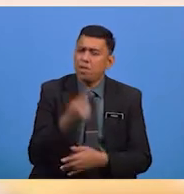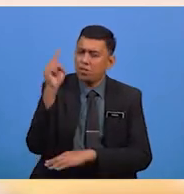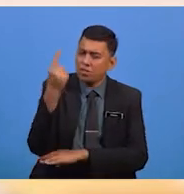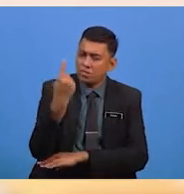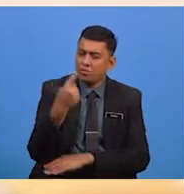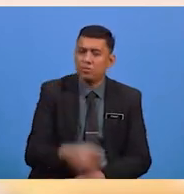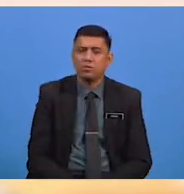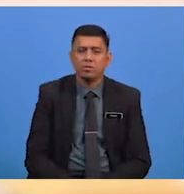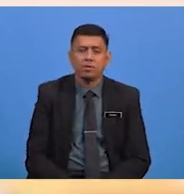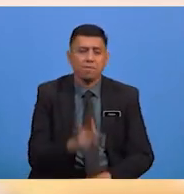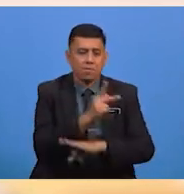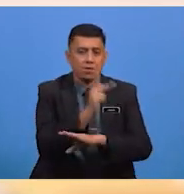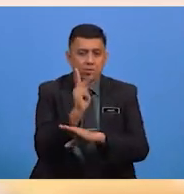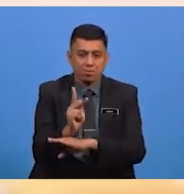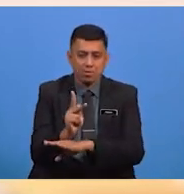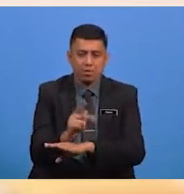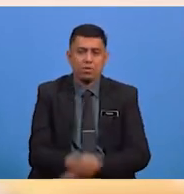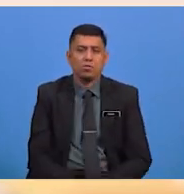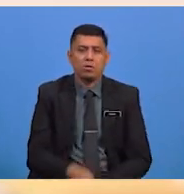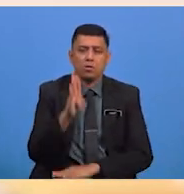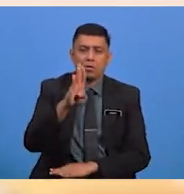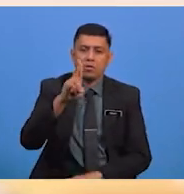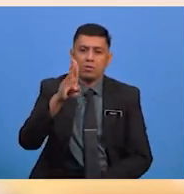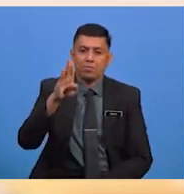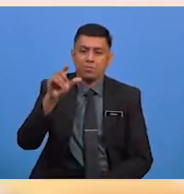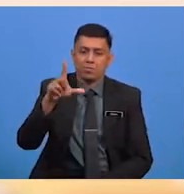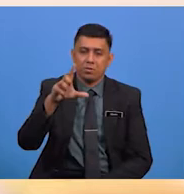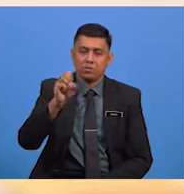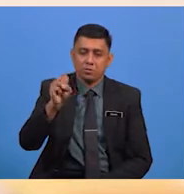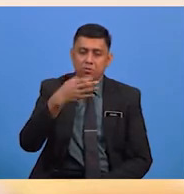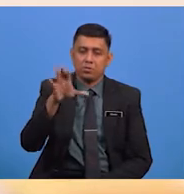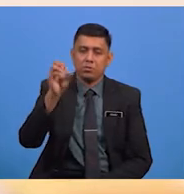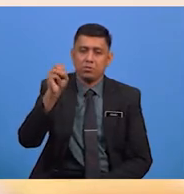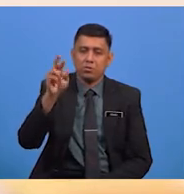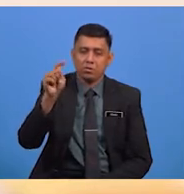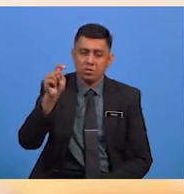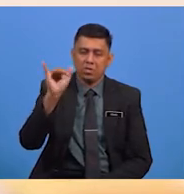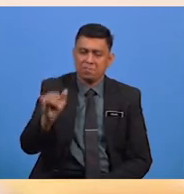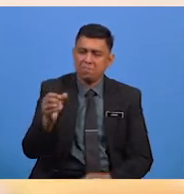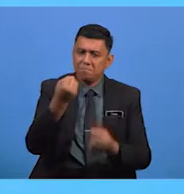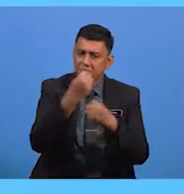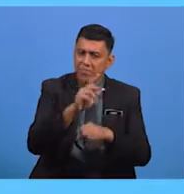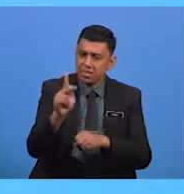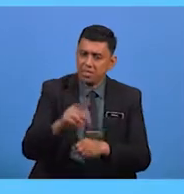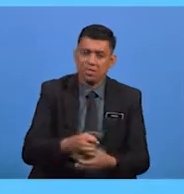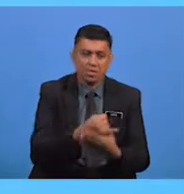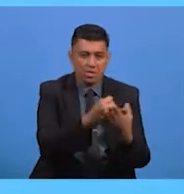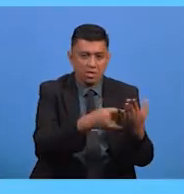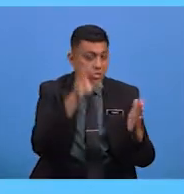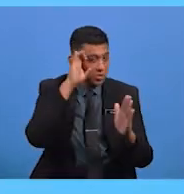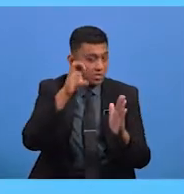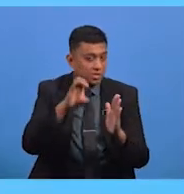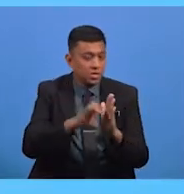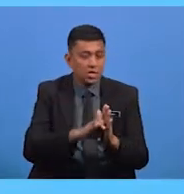sahaja berjaya menulis sudokod berdasarkan algoritma bubble sort yang disediakan. Sekarang, mari kita cuba melakarkan